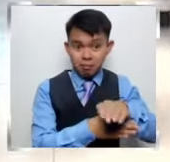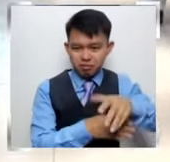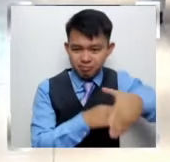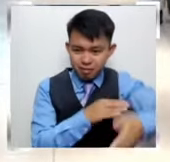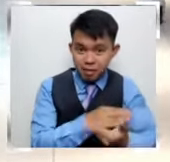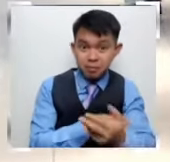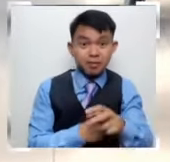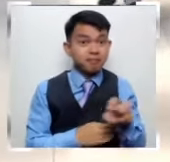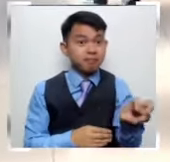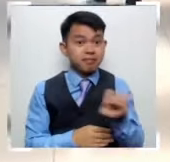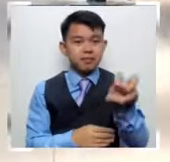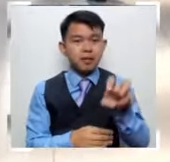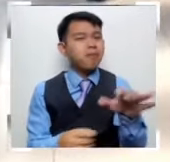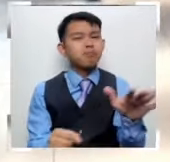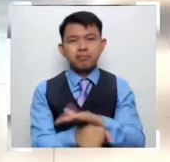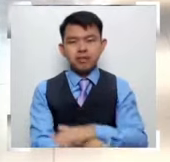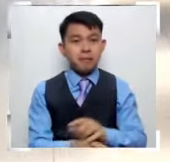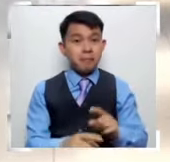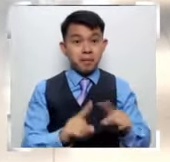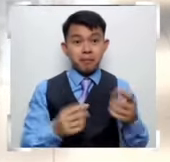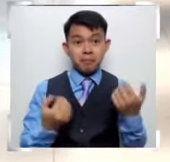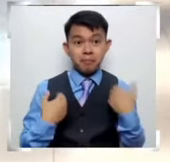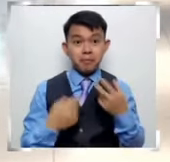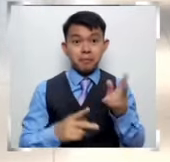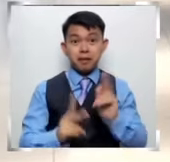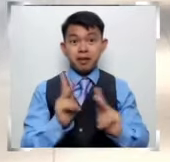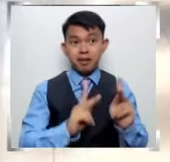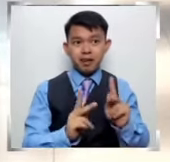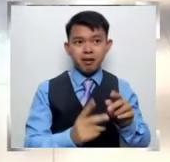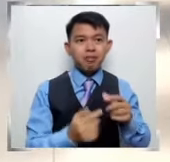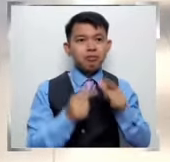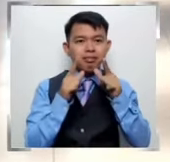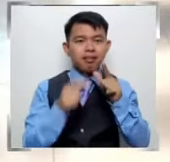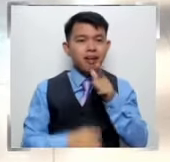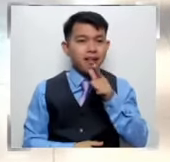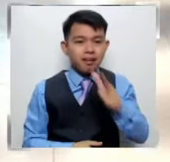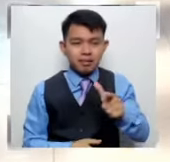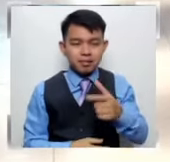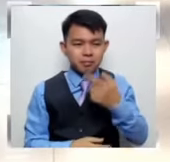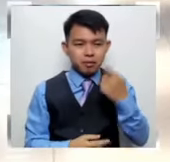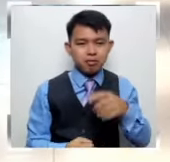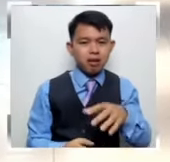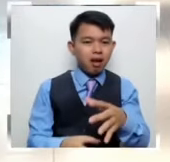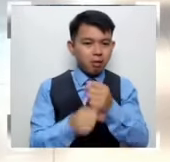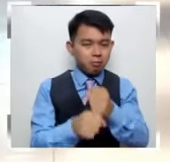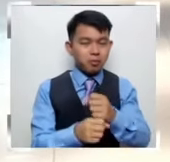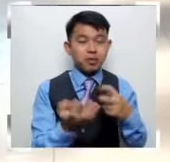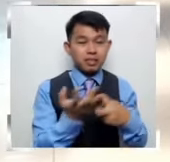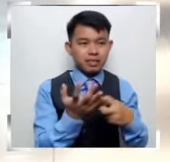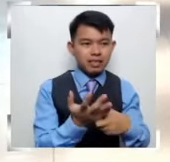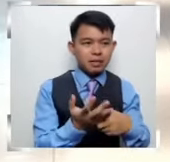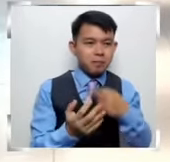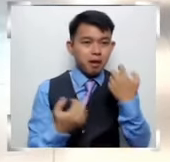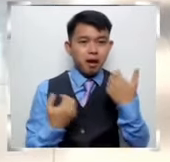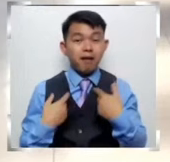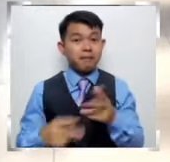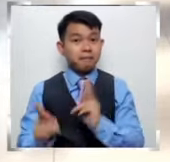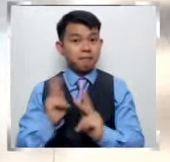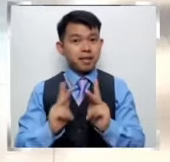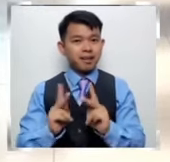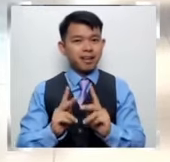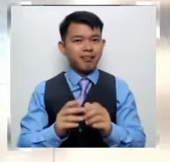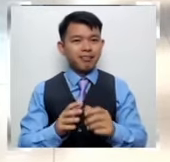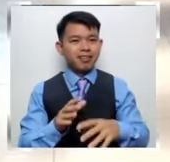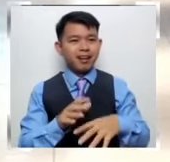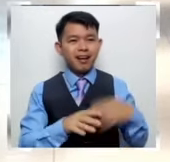mga pasahero na sinwerte at nakakuha pa rin ng ticket matapos mag-back out ng mga naka-reserve na pasahero ngayong gabi. E kaya naman, mauuna